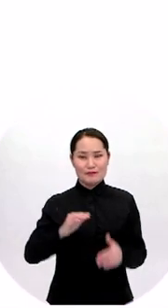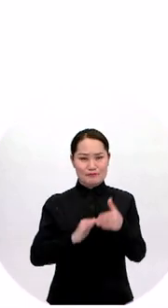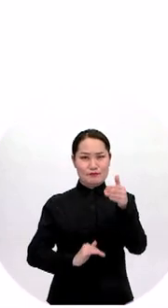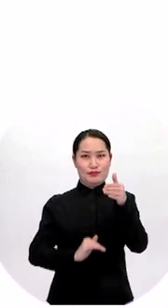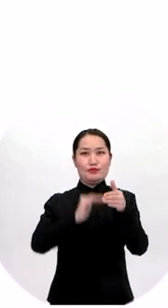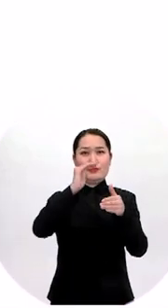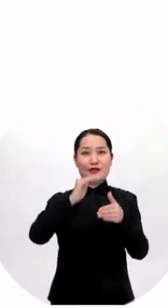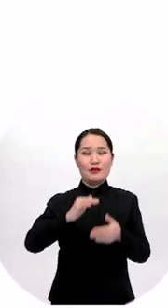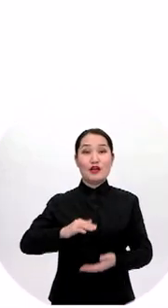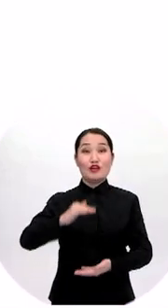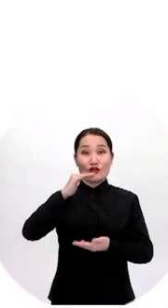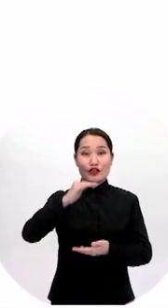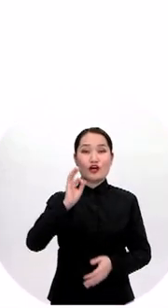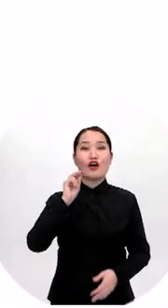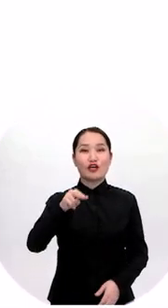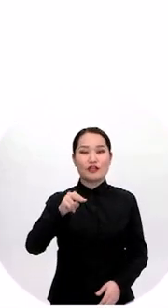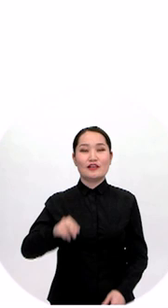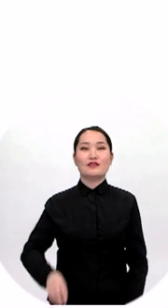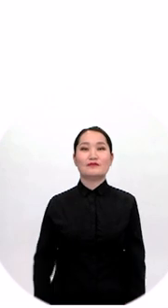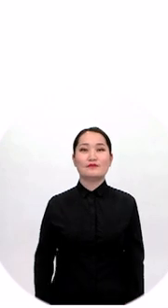Хамгийн их багтаамжтай торхыг олоорой.